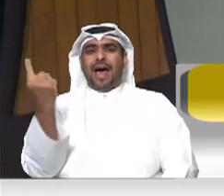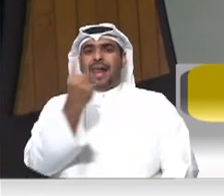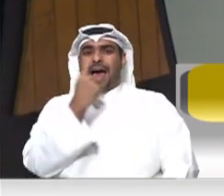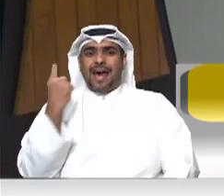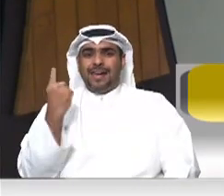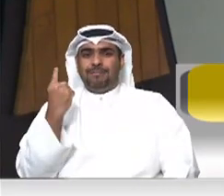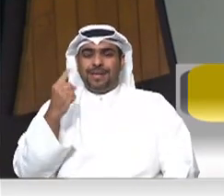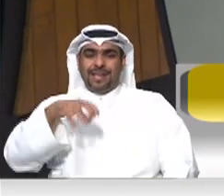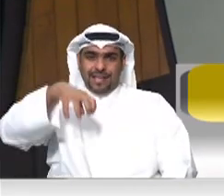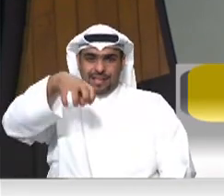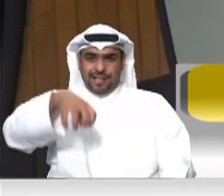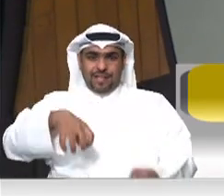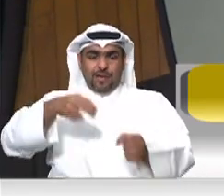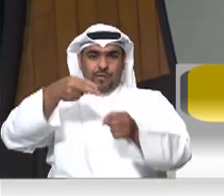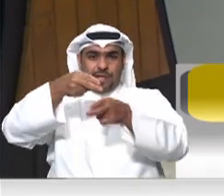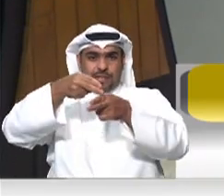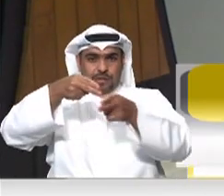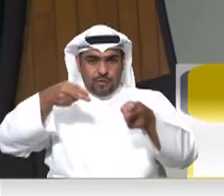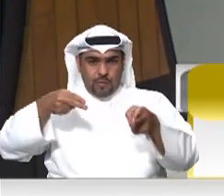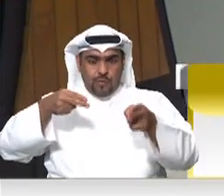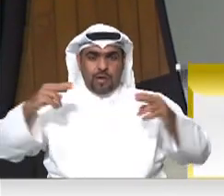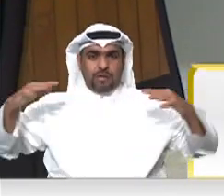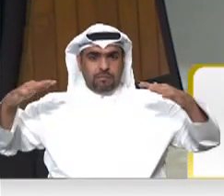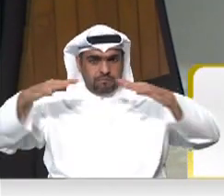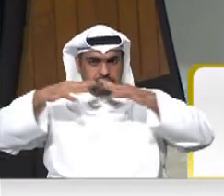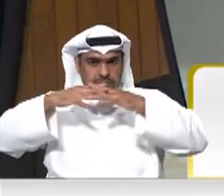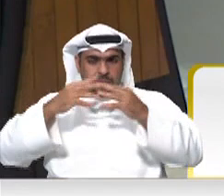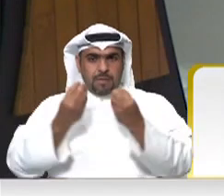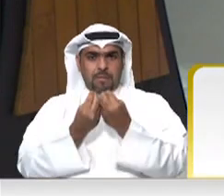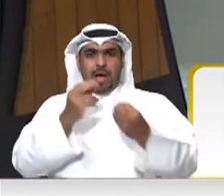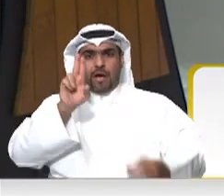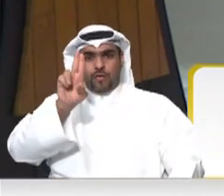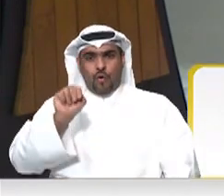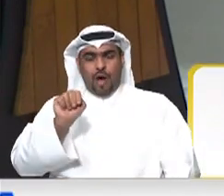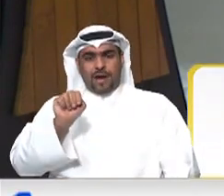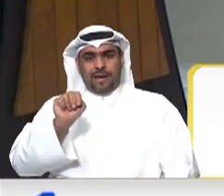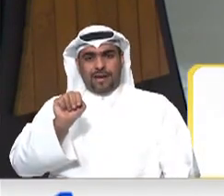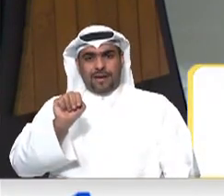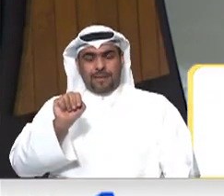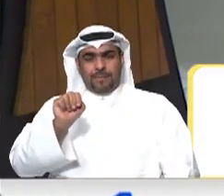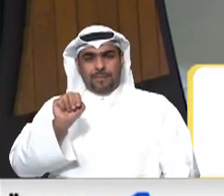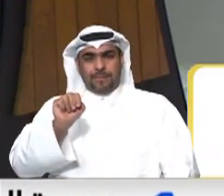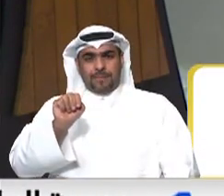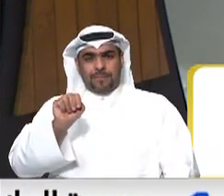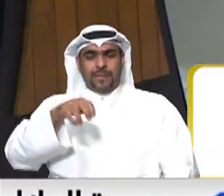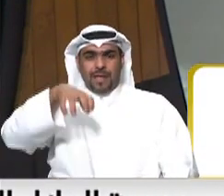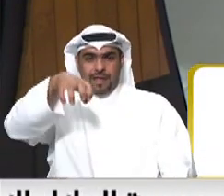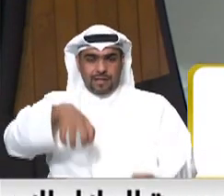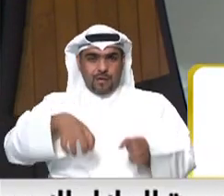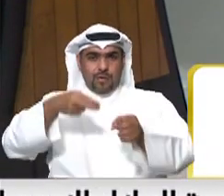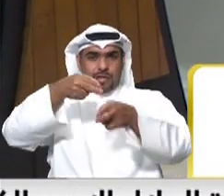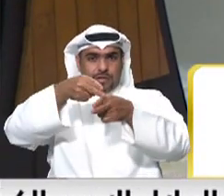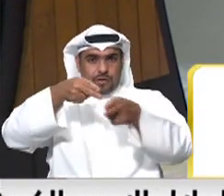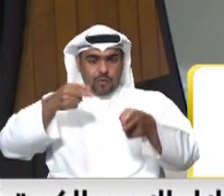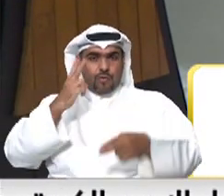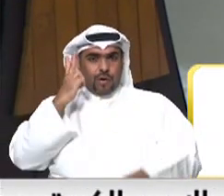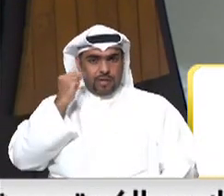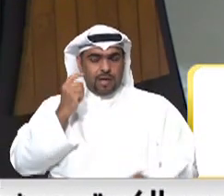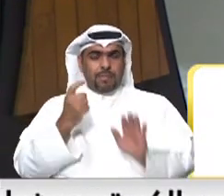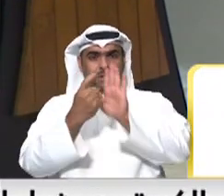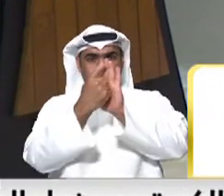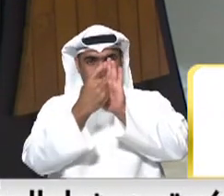شريكا أساسيا مهما لنا في هذا الجانب، لا سيما وأنها تسعى لتطبيق